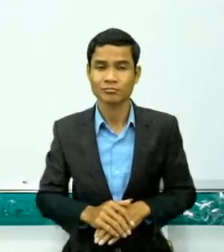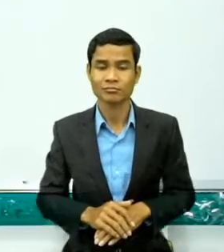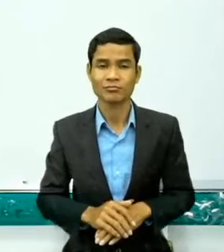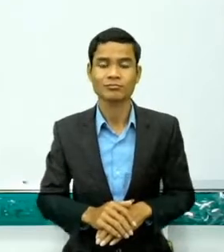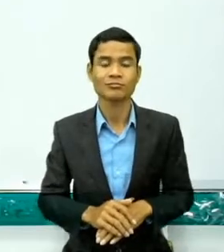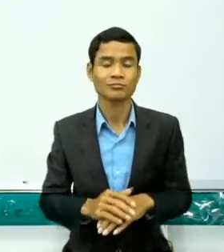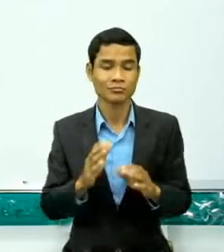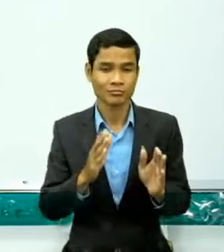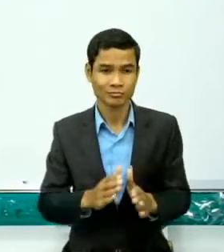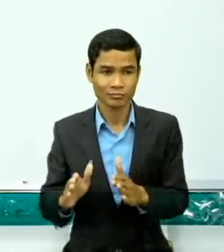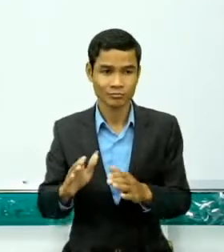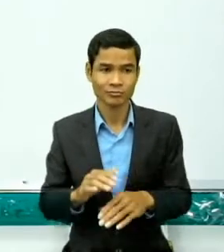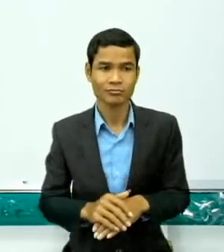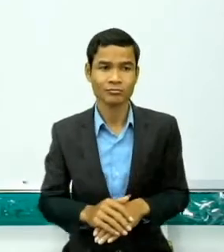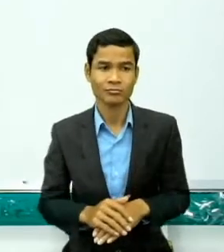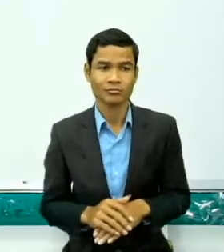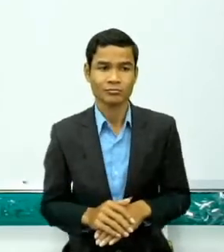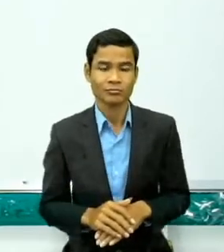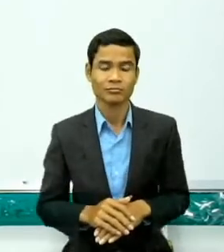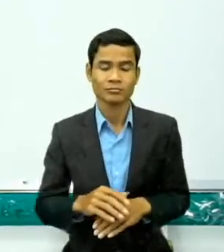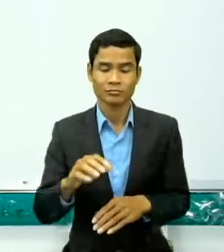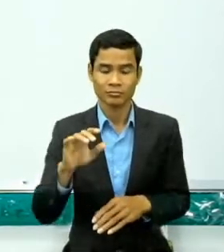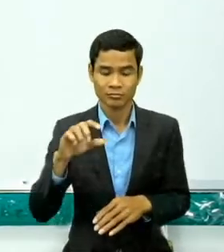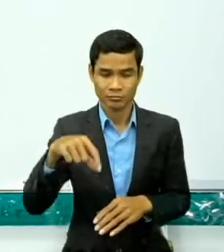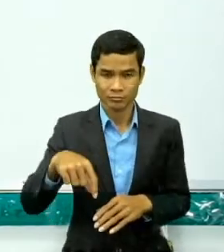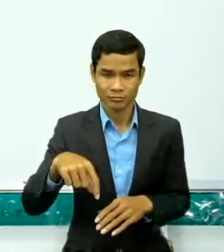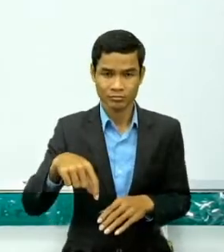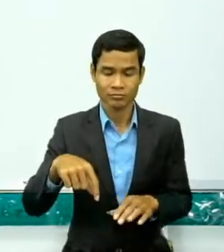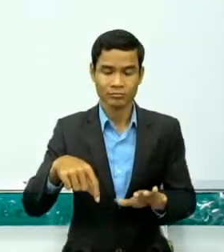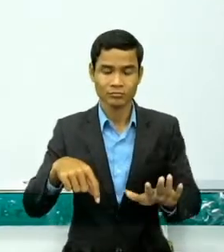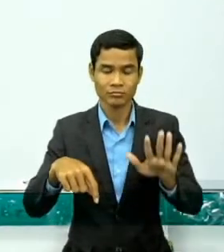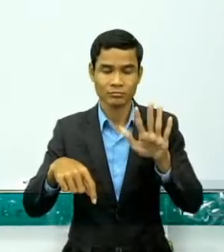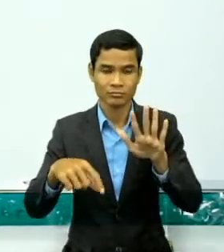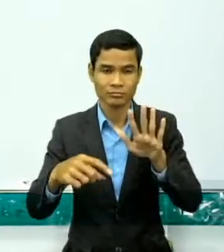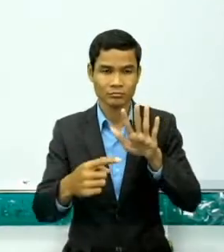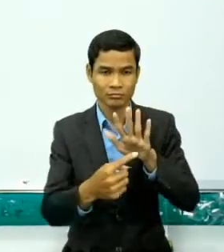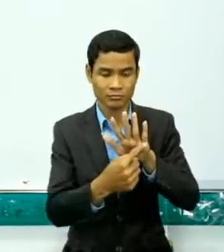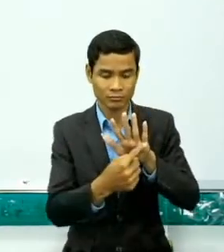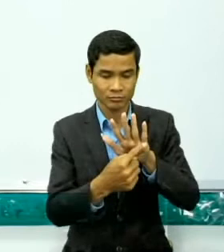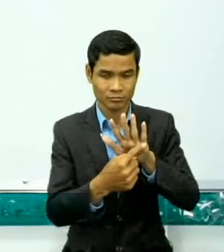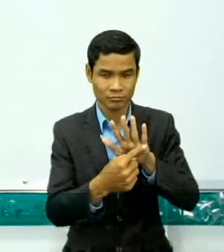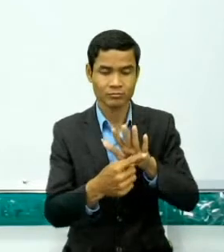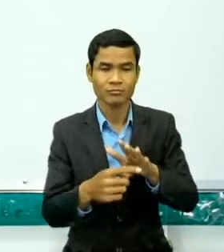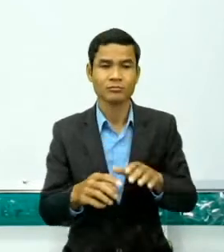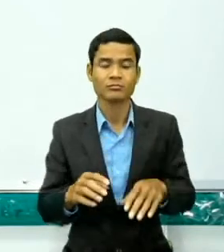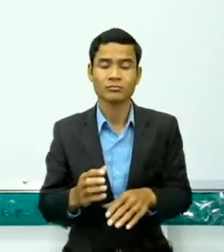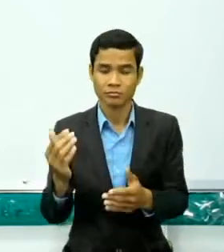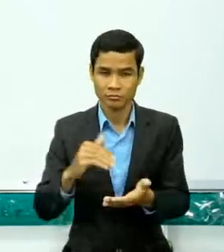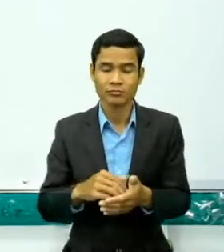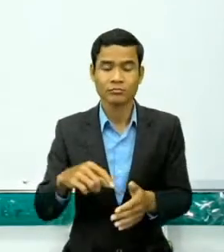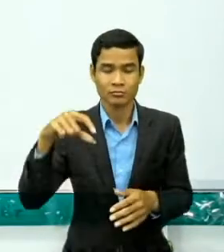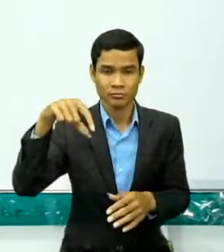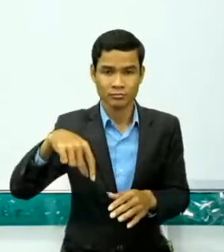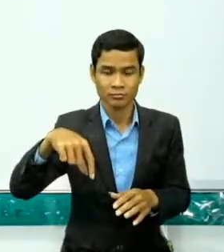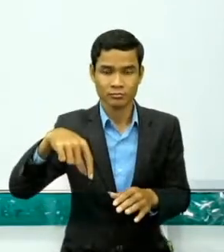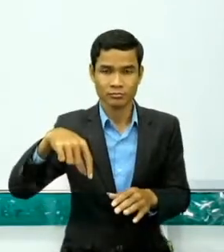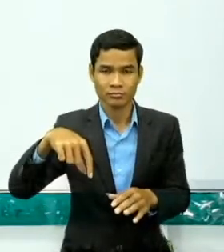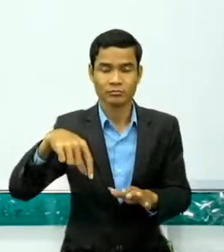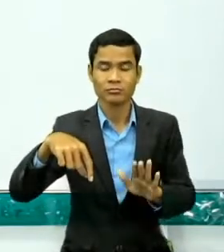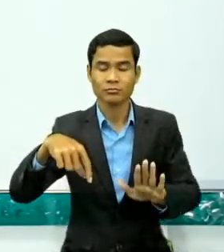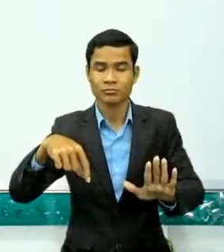ត្រៀមកអឺម្ដងទៀត